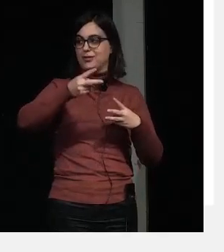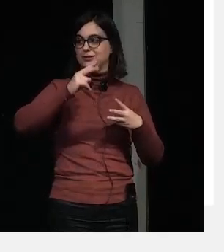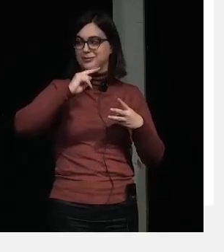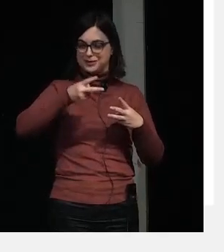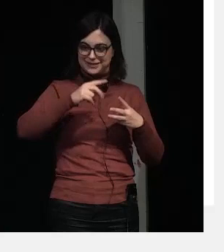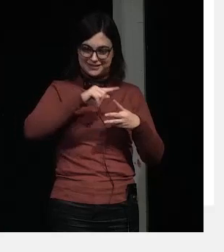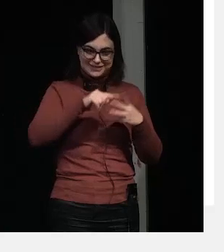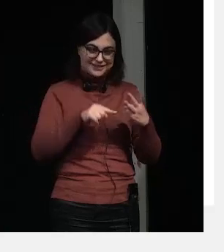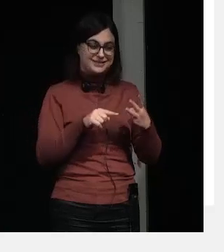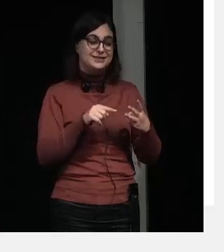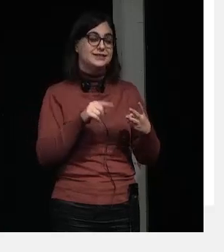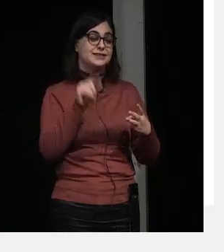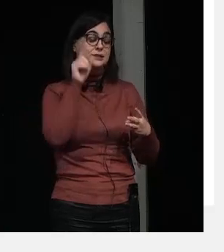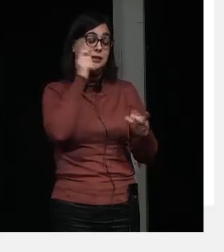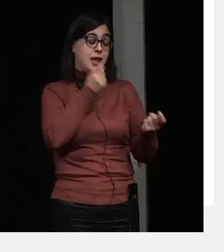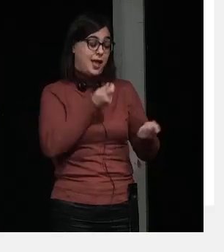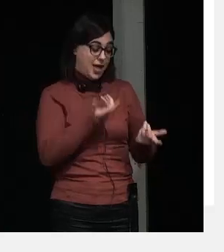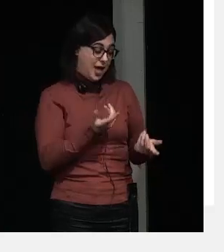σας.